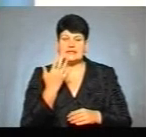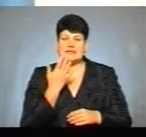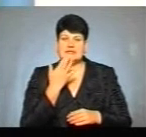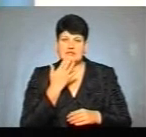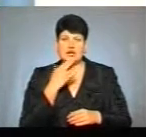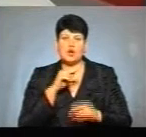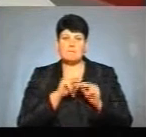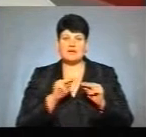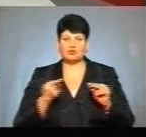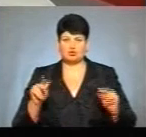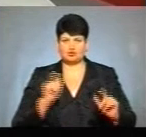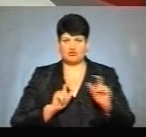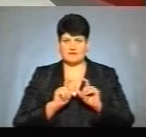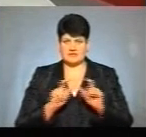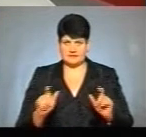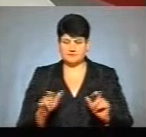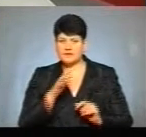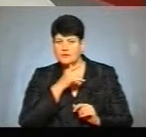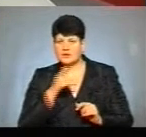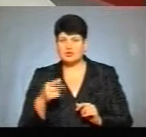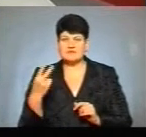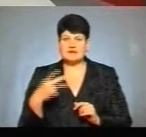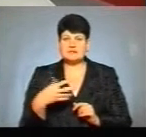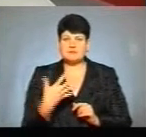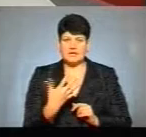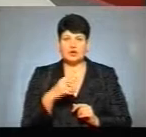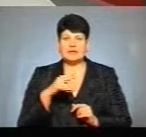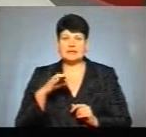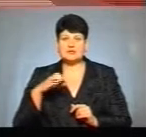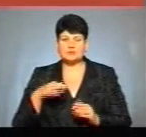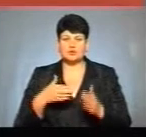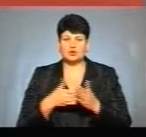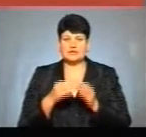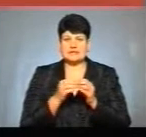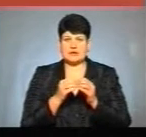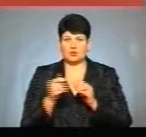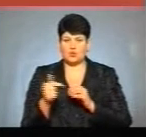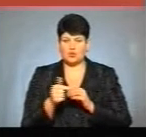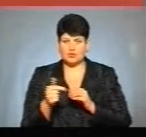педагогічного університету. В період з 25 листопада до 10 грудня